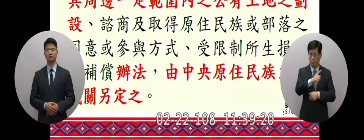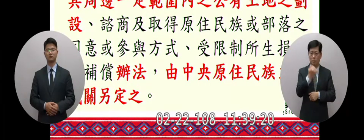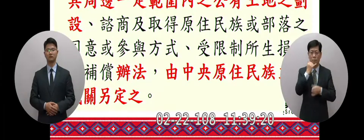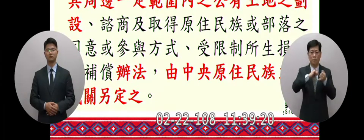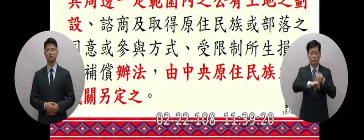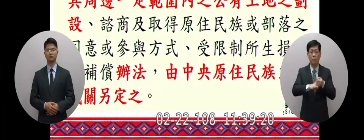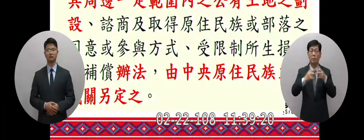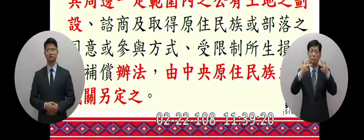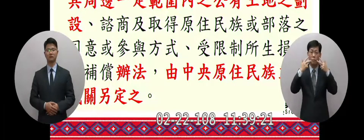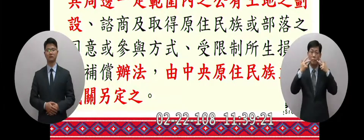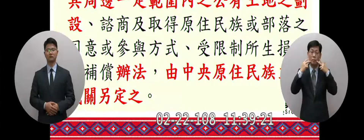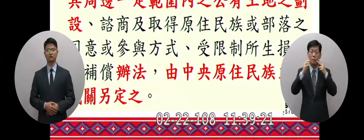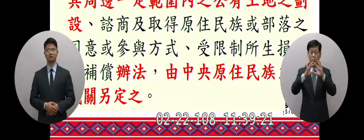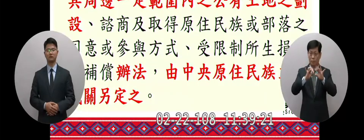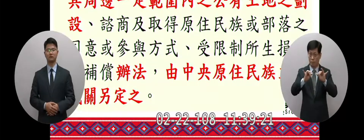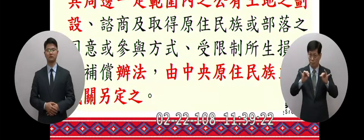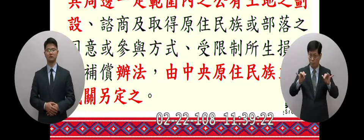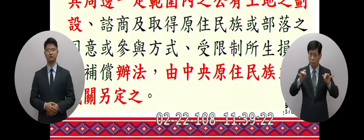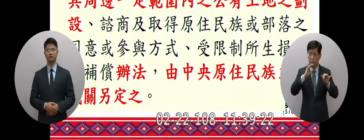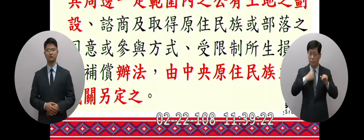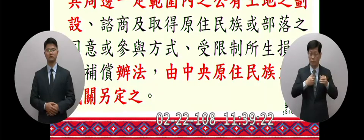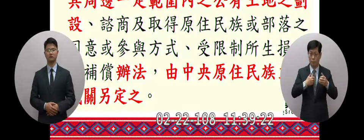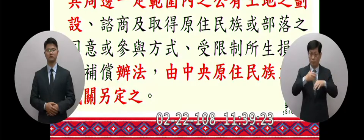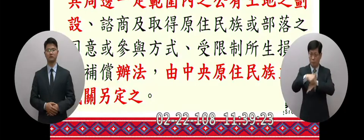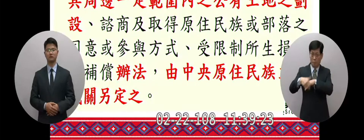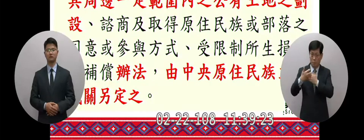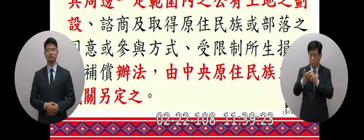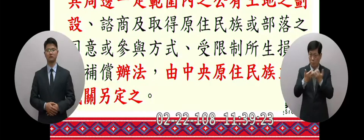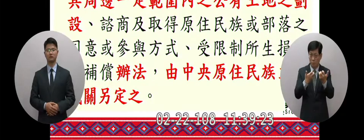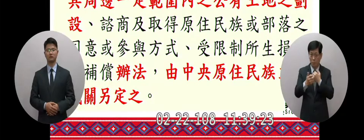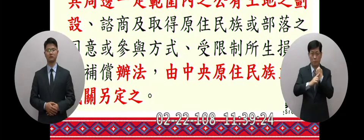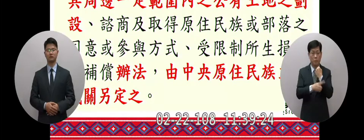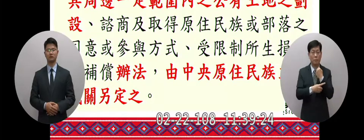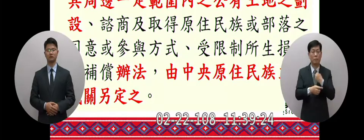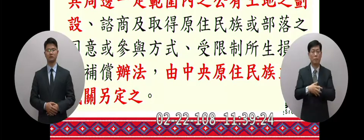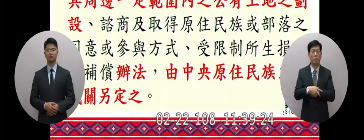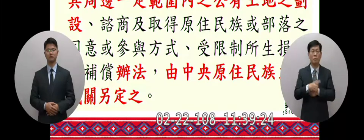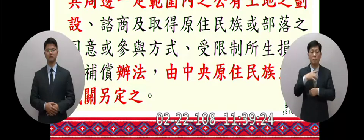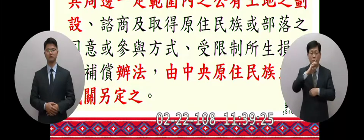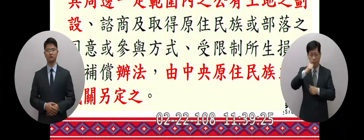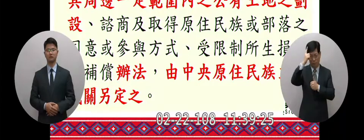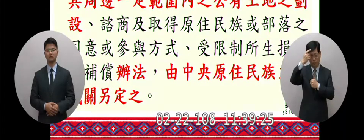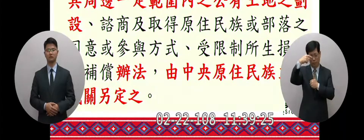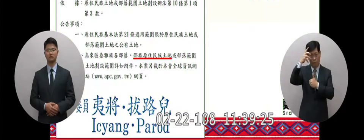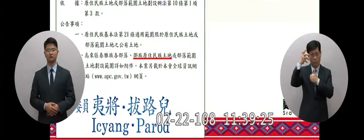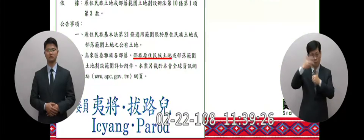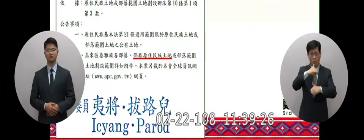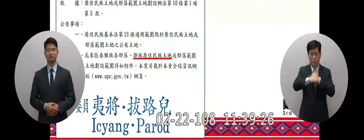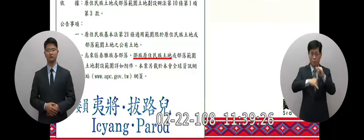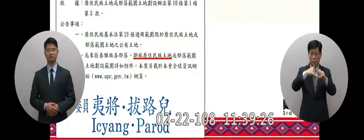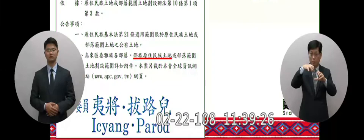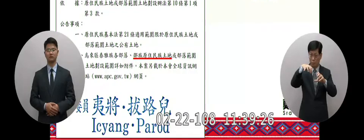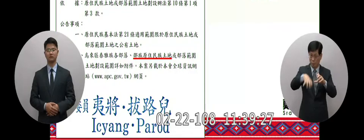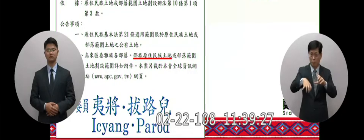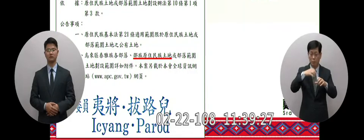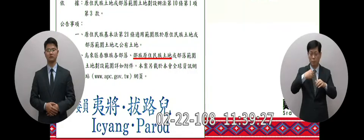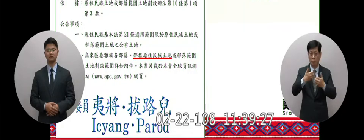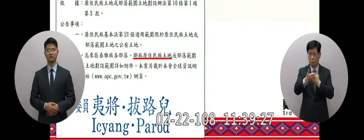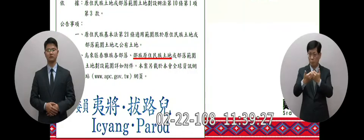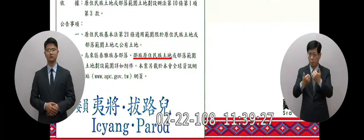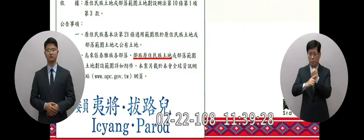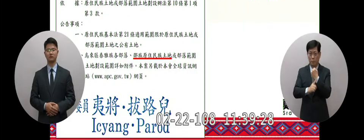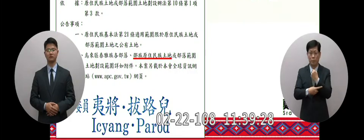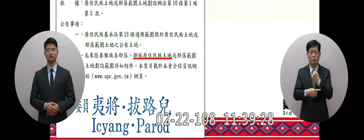定原住民族土地的划设办法，也就是原住民族传统领域的划设办法。所